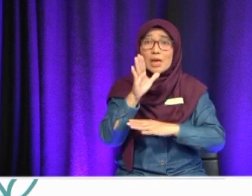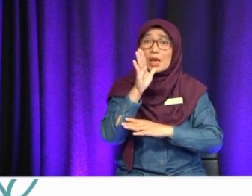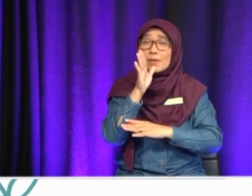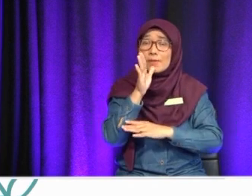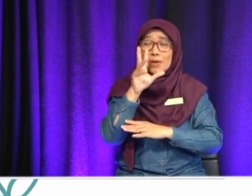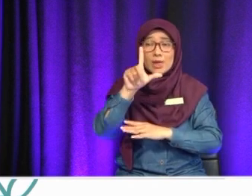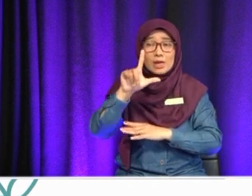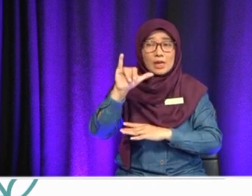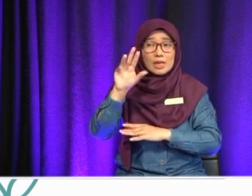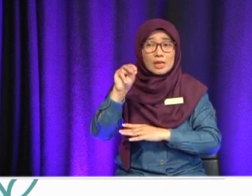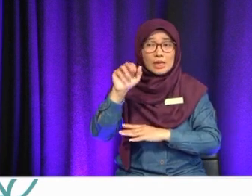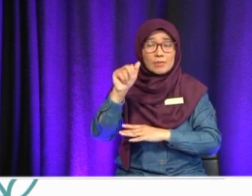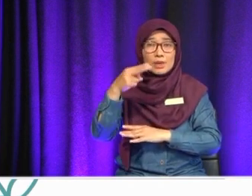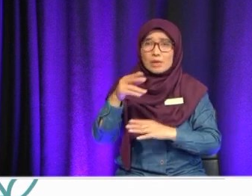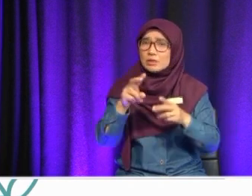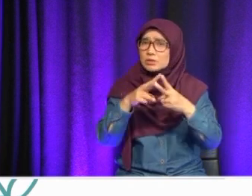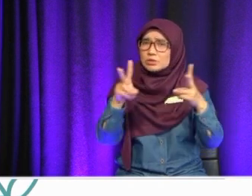sedap. Okay. Pak Abu